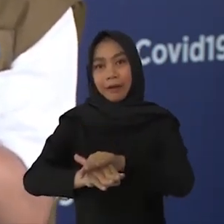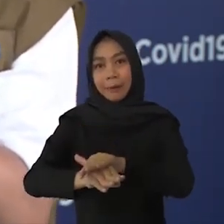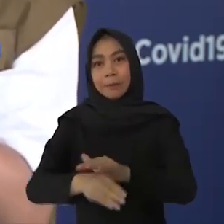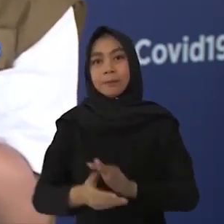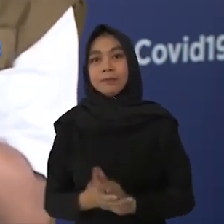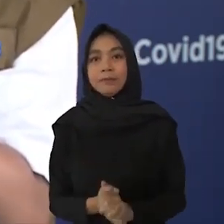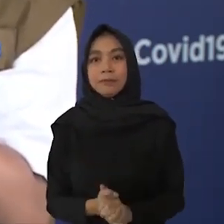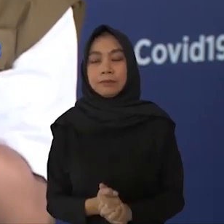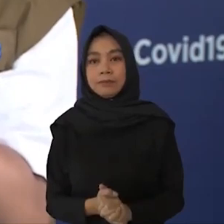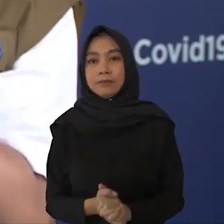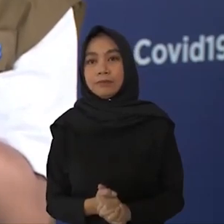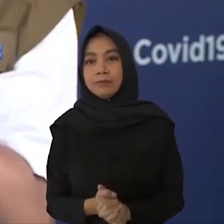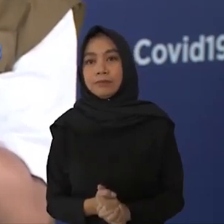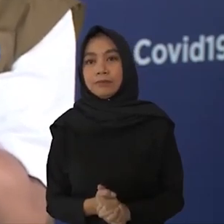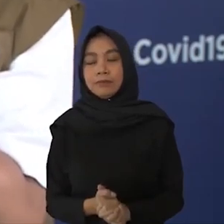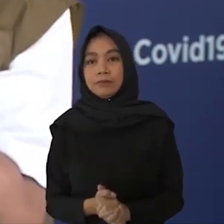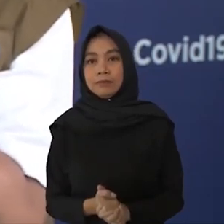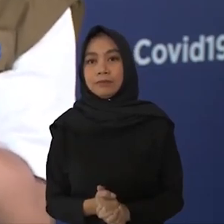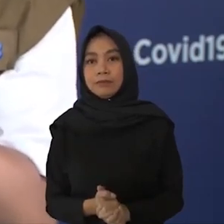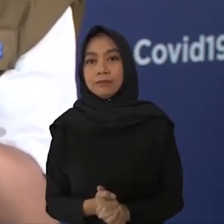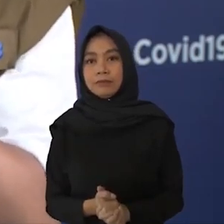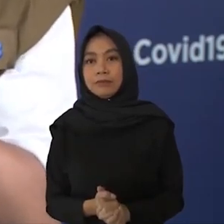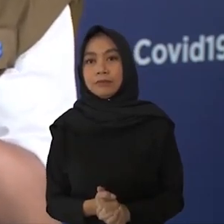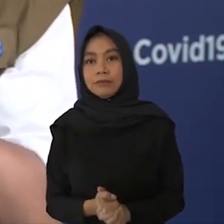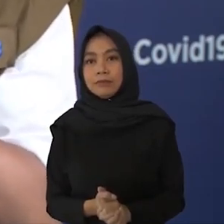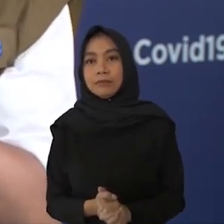Jadi di sini, kita Prof. Sama-sama iya, punya plastik. Mm-hmm.